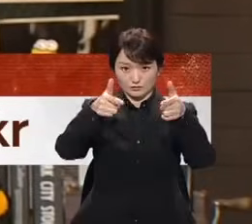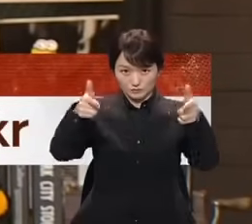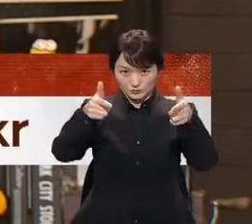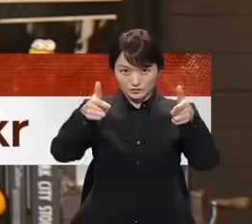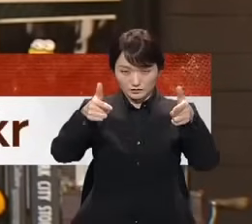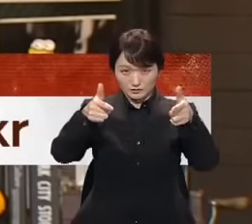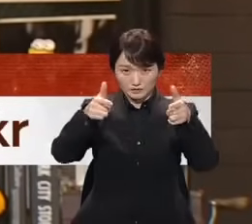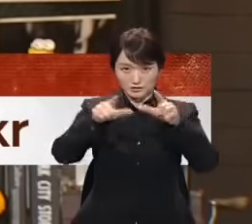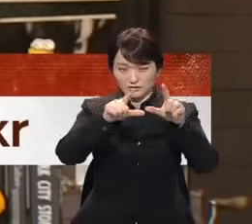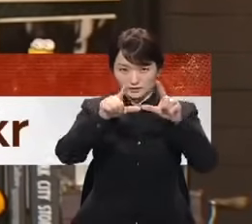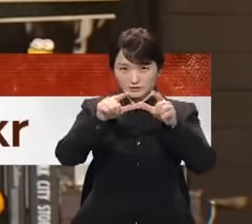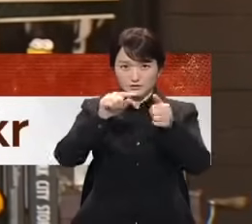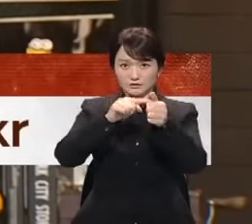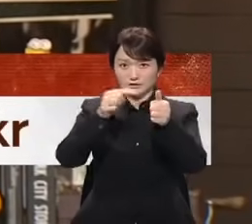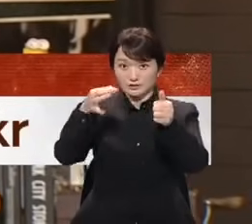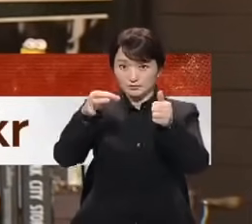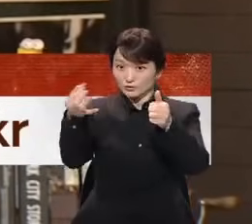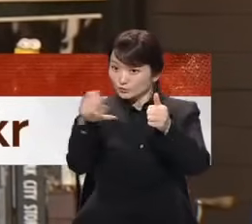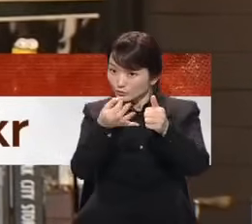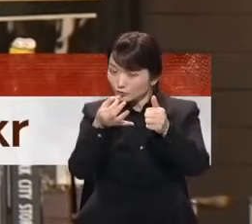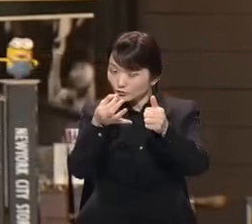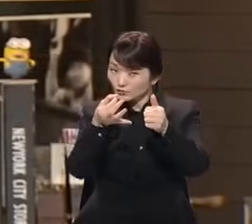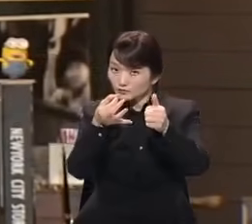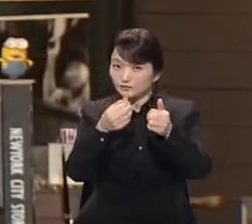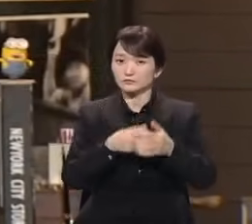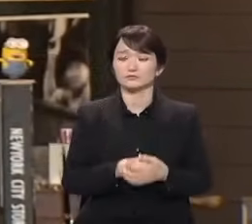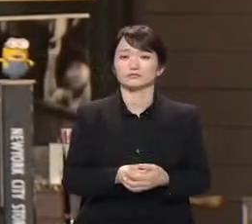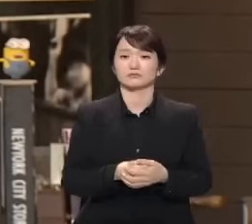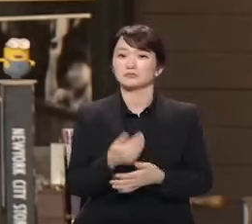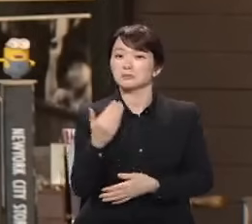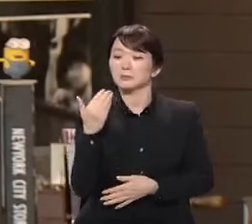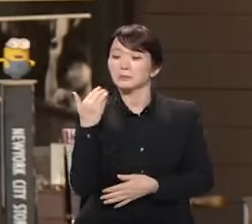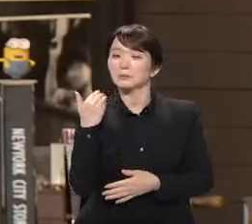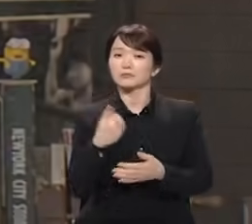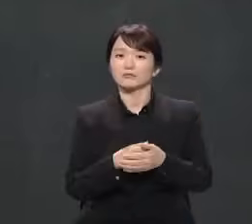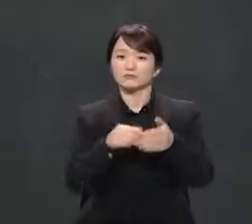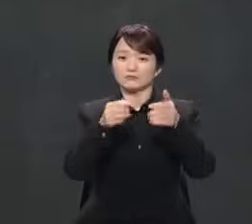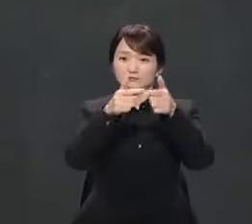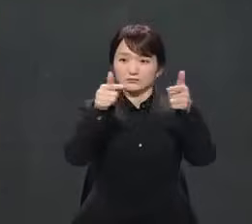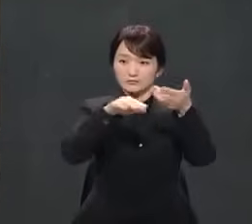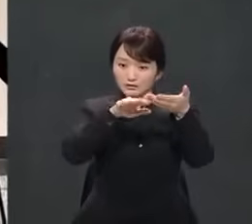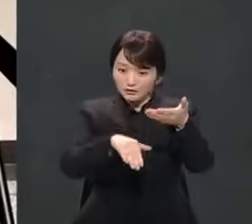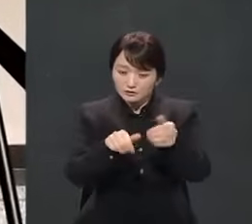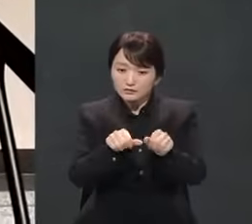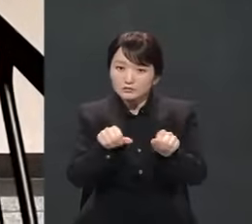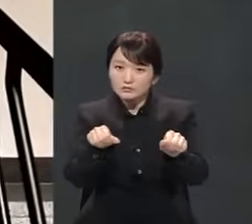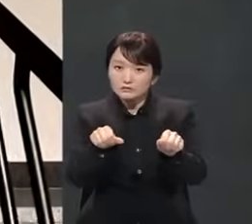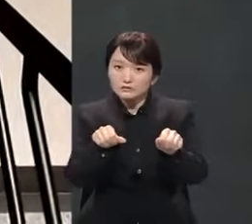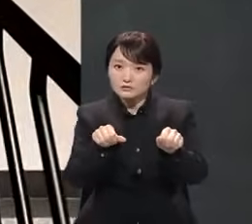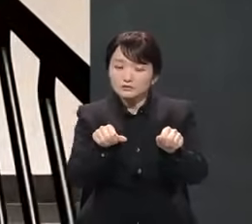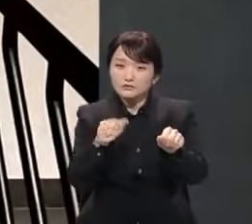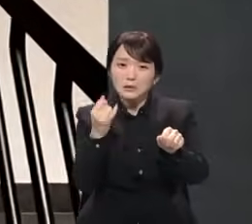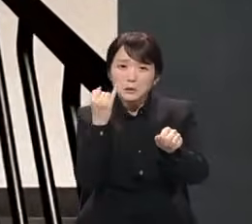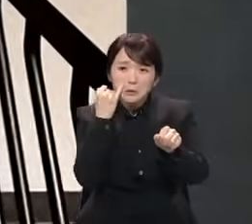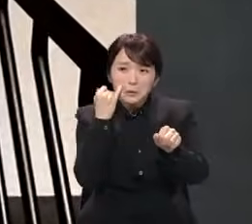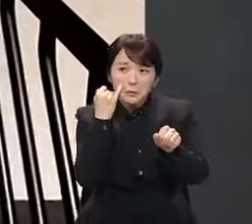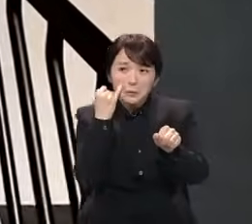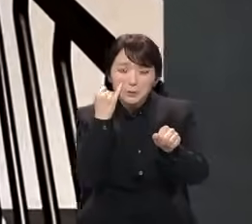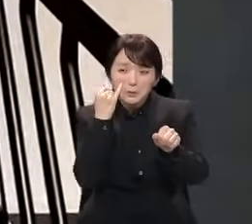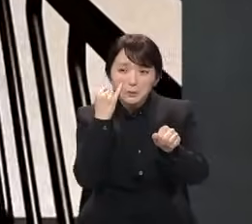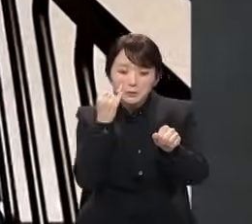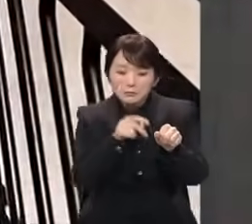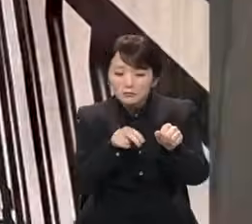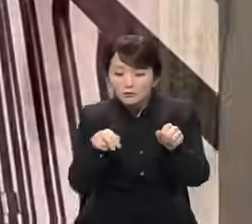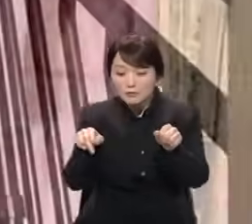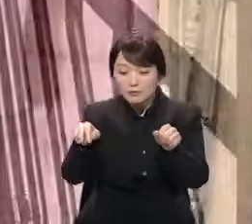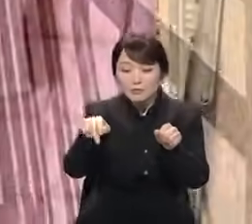계시죠? 맨 꼭대기층 6층에 사신다고요. 자, 그런데 얼마 전서부터 아랫집 아줌마가 옥상으로 나가는 저 공용